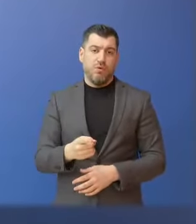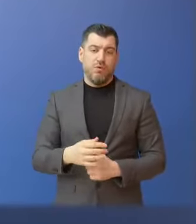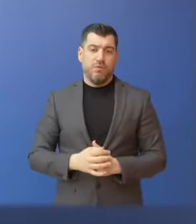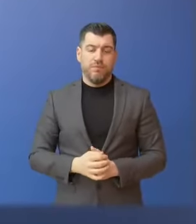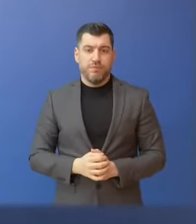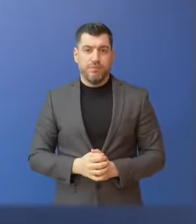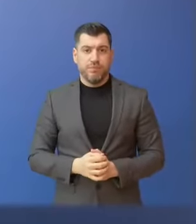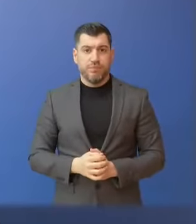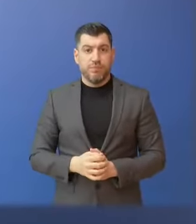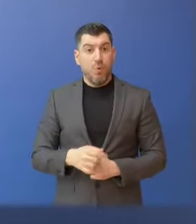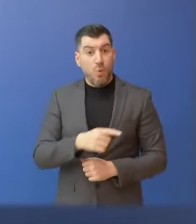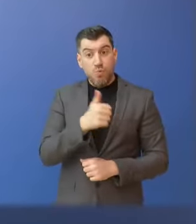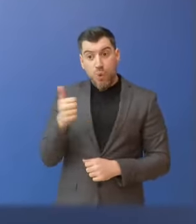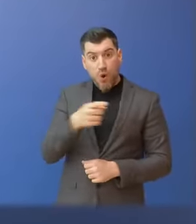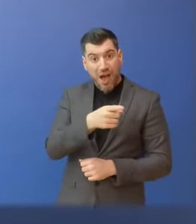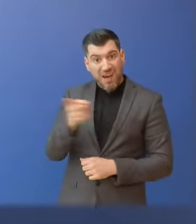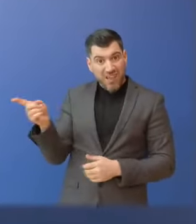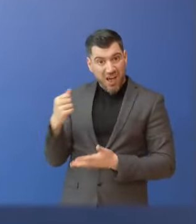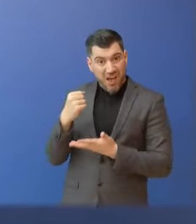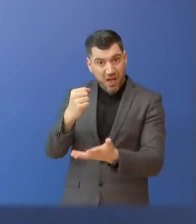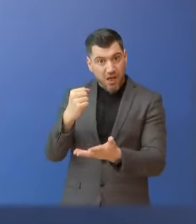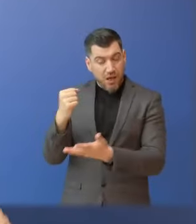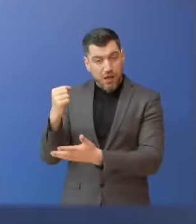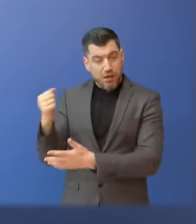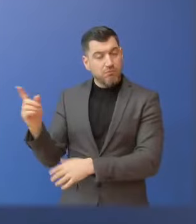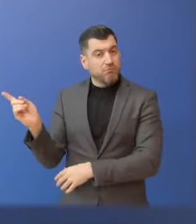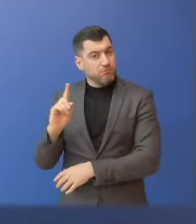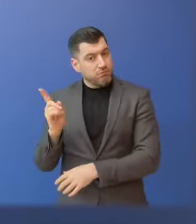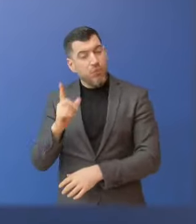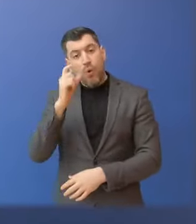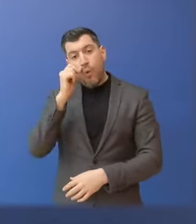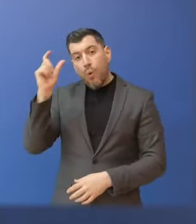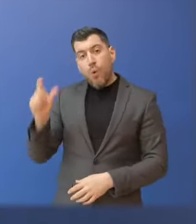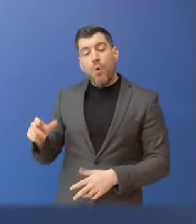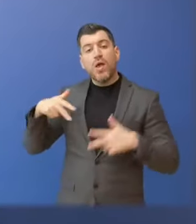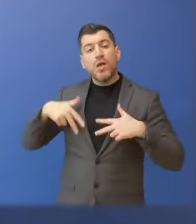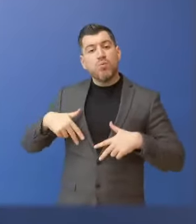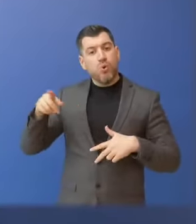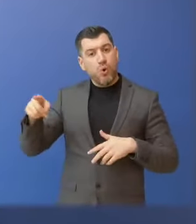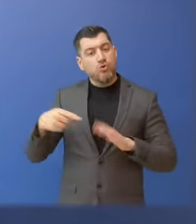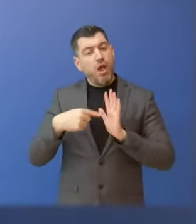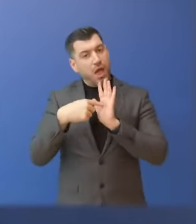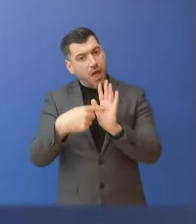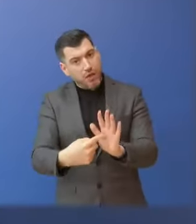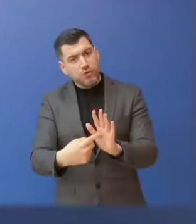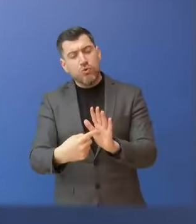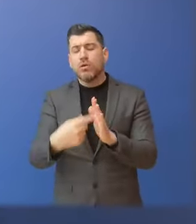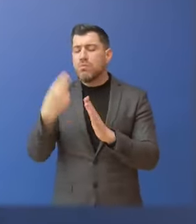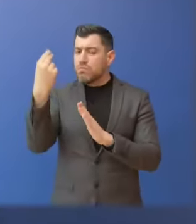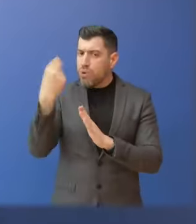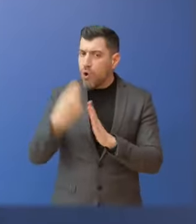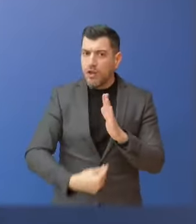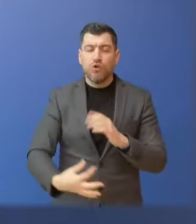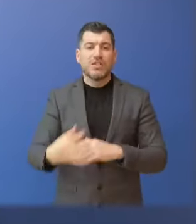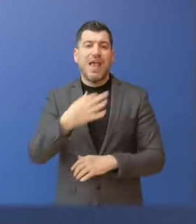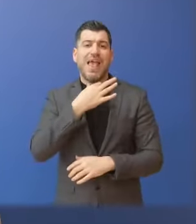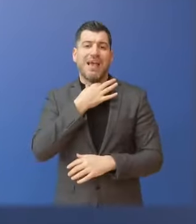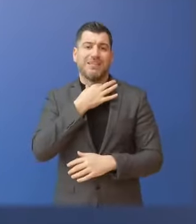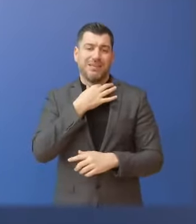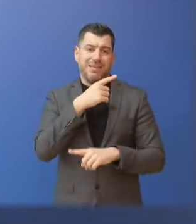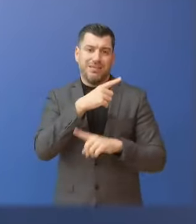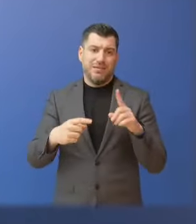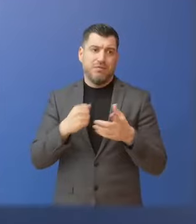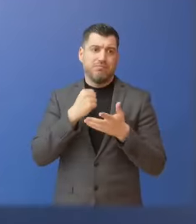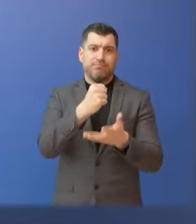μόνο αυτές οι χρηματοδοτήσεις παρέθεσε ο κύριος περακάκης μια σειρά από έκτακτες επιχορηγήσεις ενισχύσεις προγράμματα